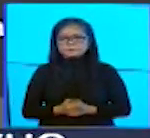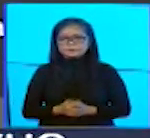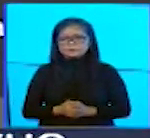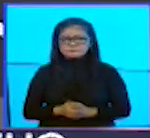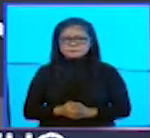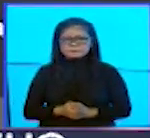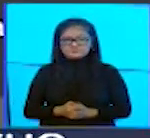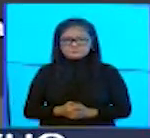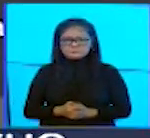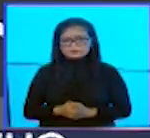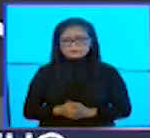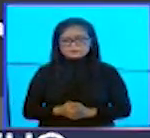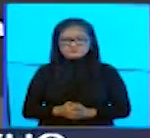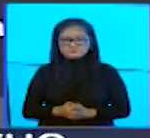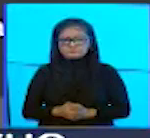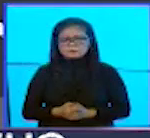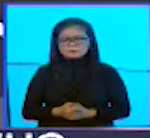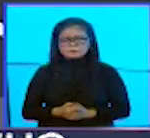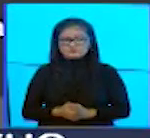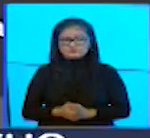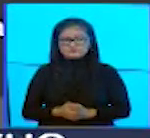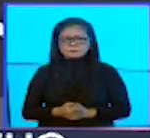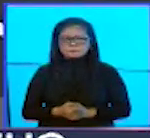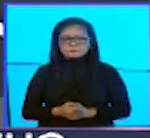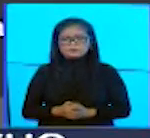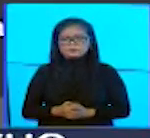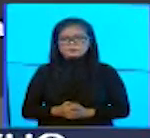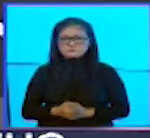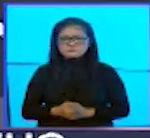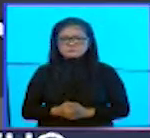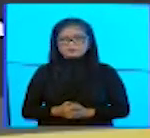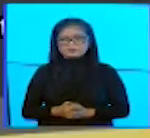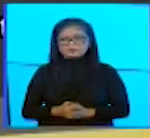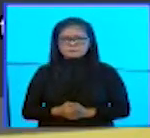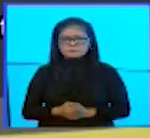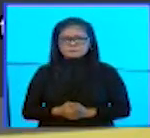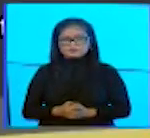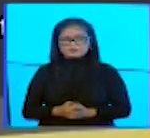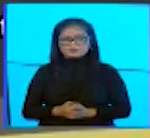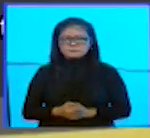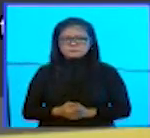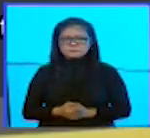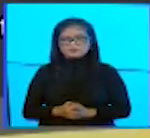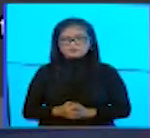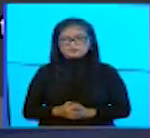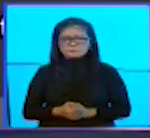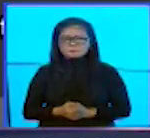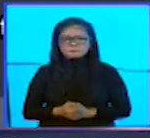the sky tipe kinjani free Haji node dan copernicus subscribe from